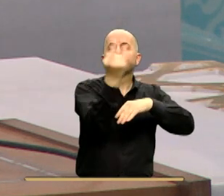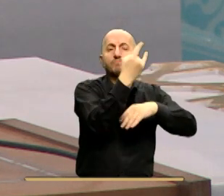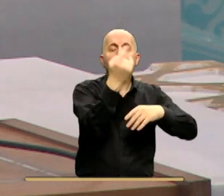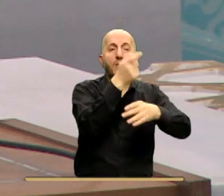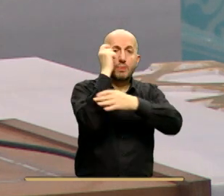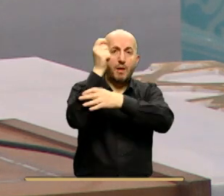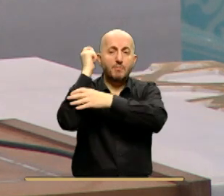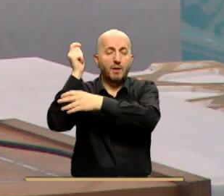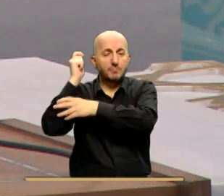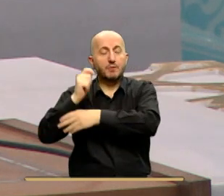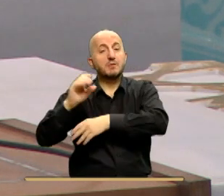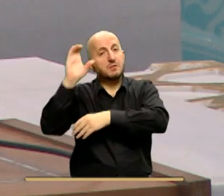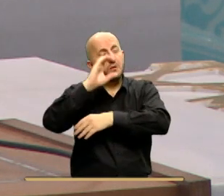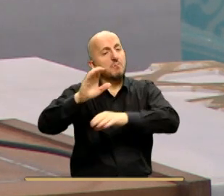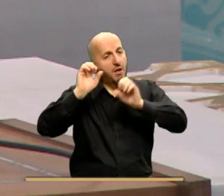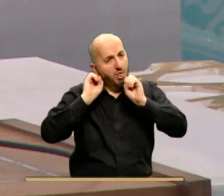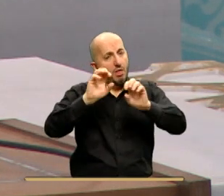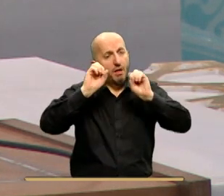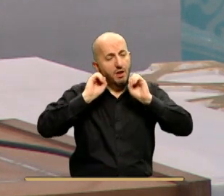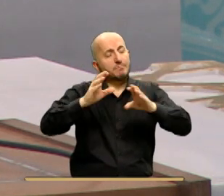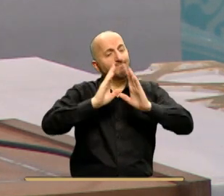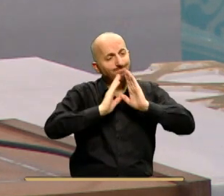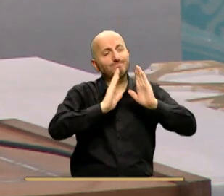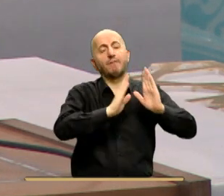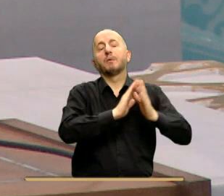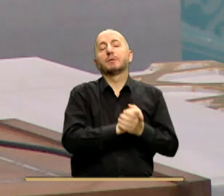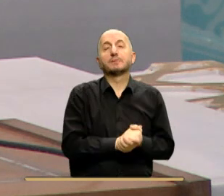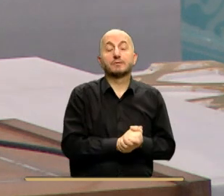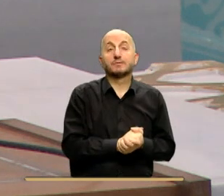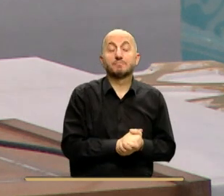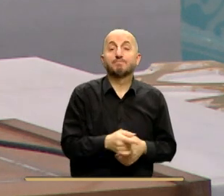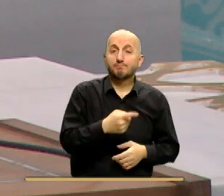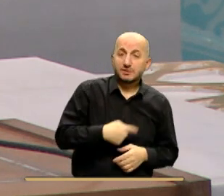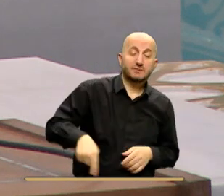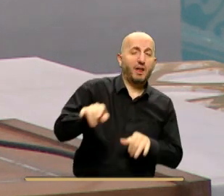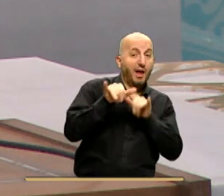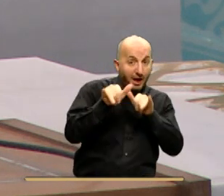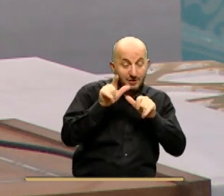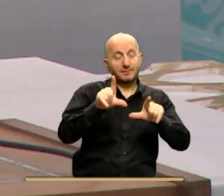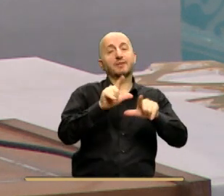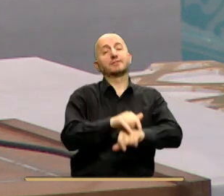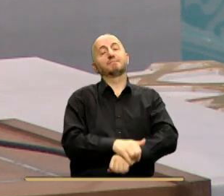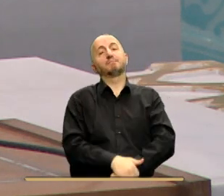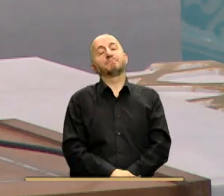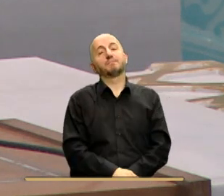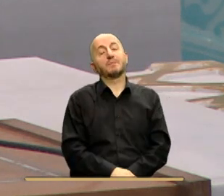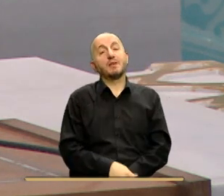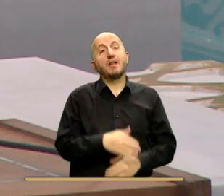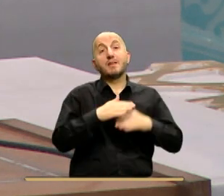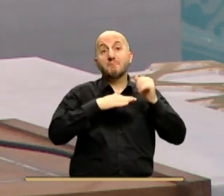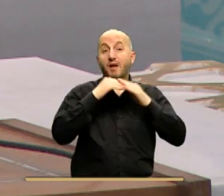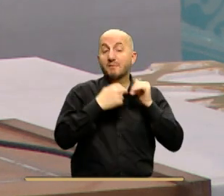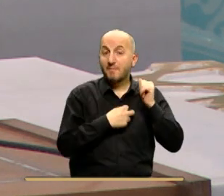ve Allah'ın dinini tebliğde ısrarla devam etti. İşte biz de öyle olmalıyız aziz kardeşlerim. Hazreti